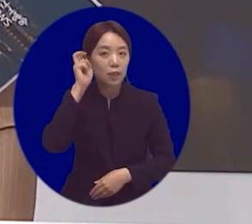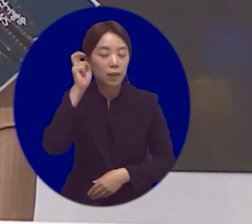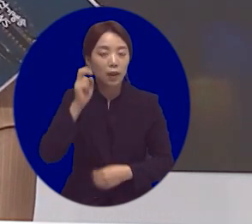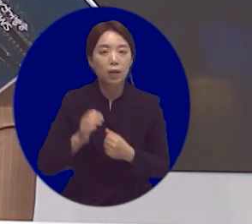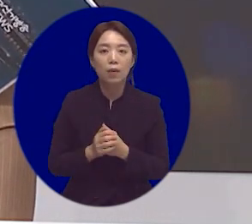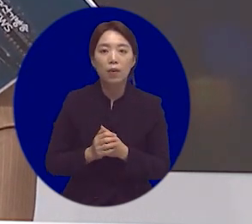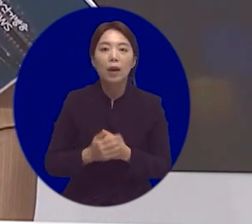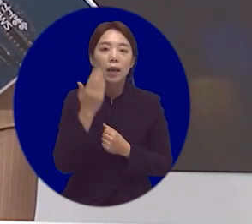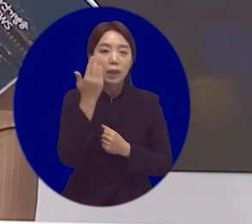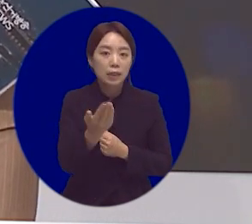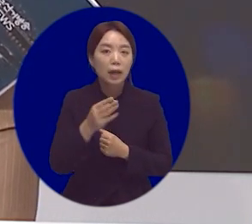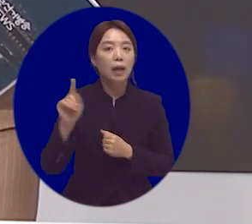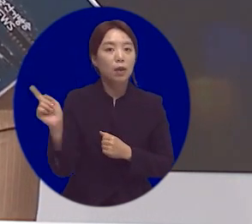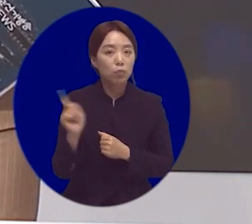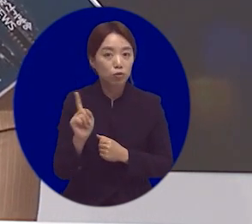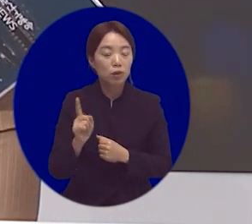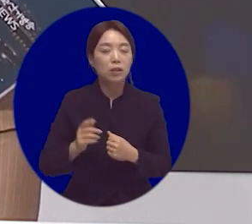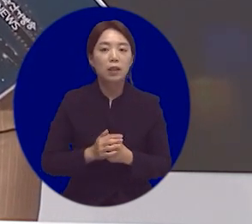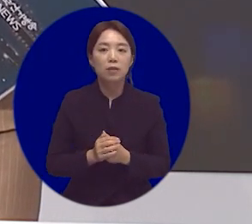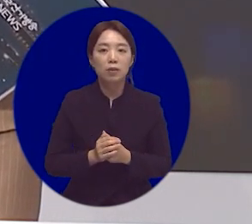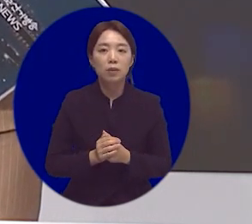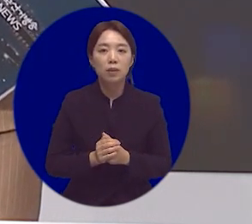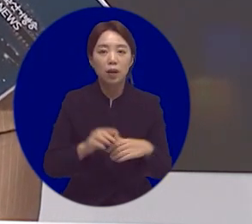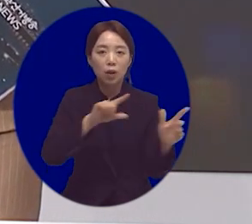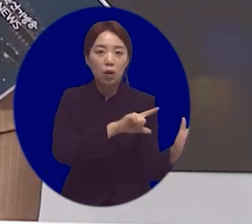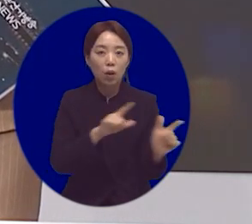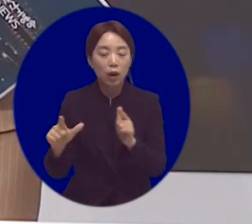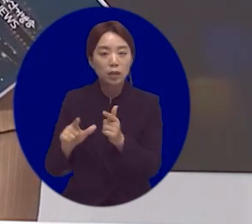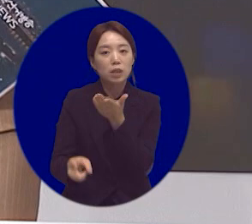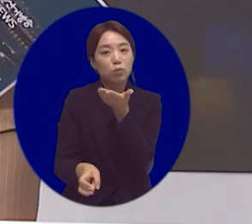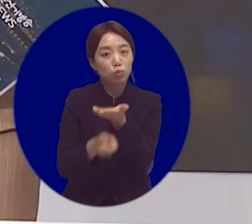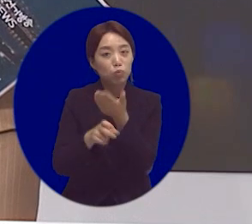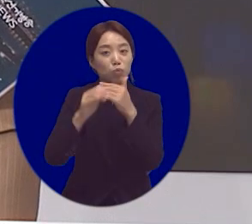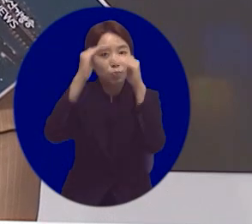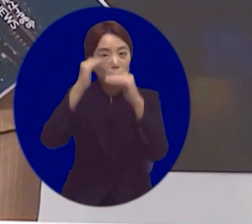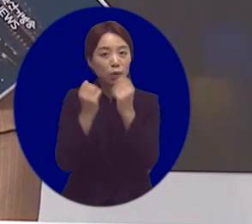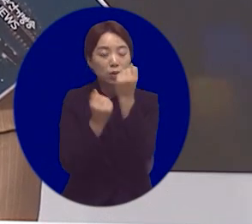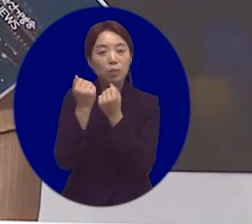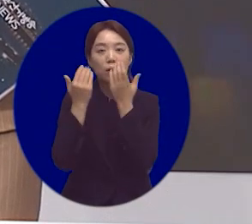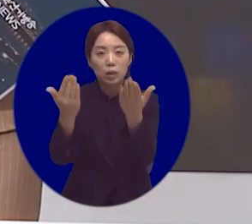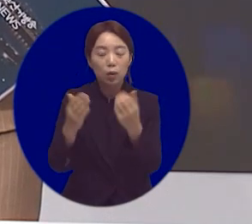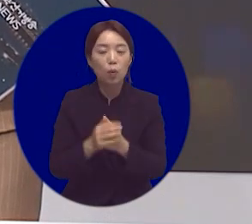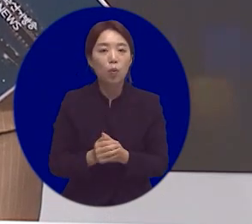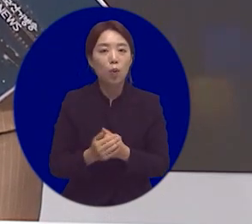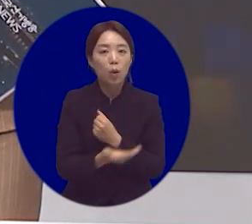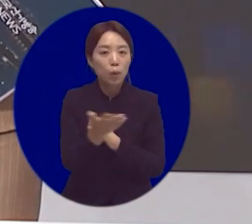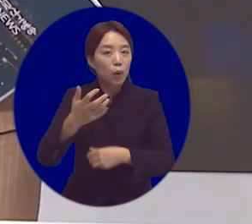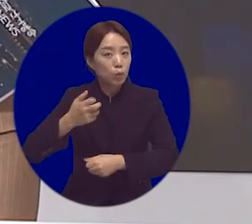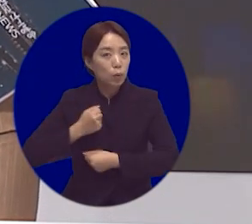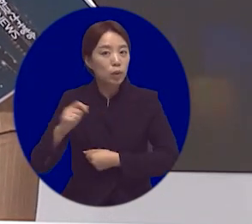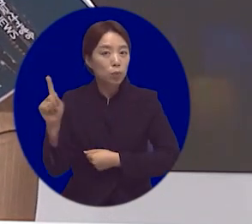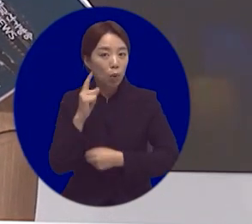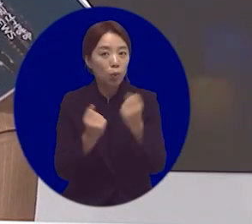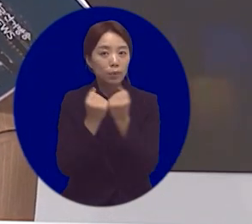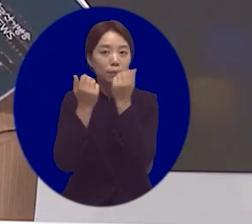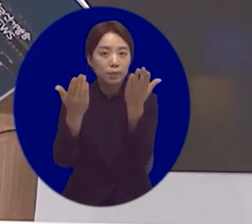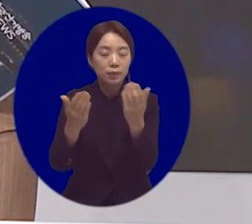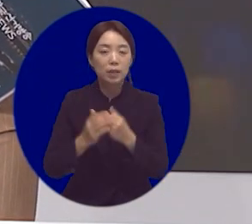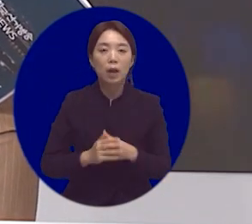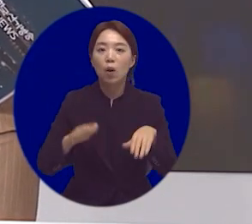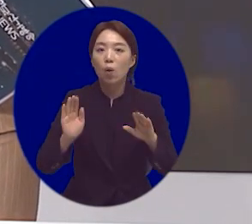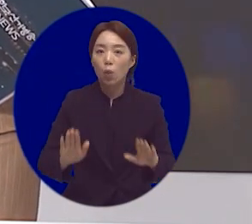텐데요. 그래서 그들에겐 무슨 일이에서는 다양한 공직선거법 위반 사례를 알아보고 유권자들이 유의해야 할 점을